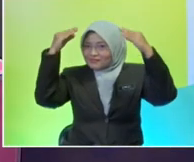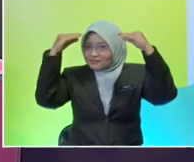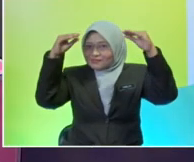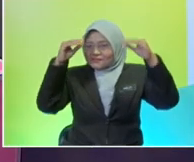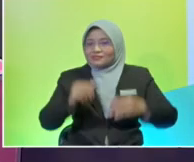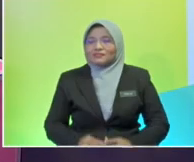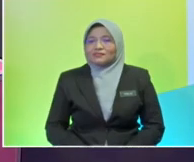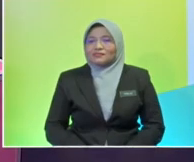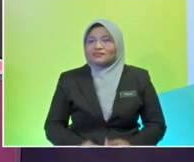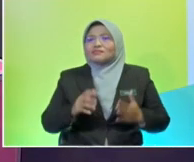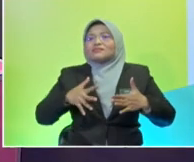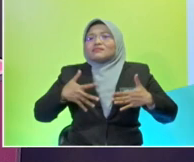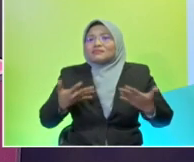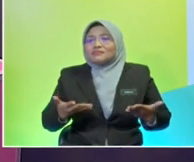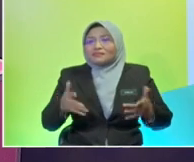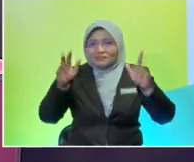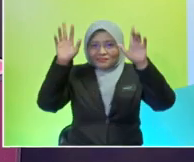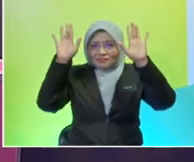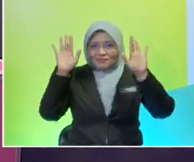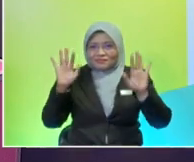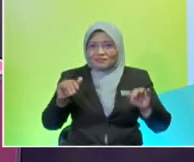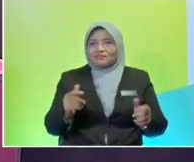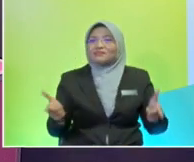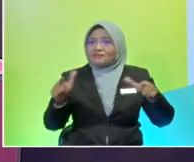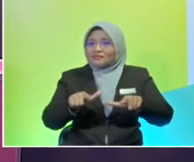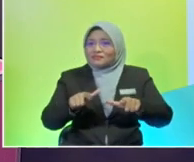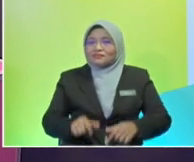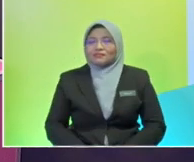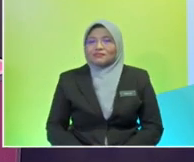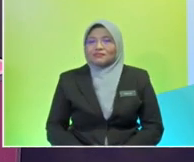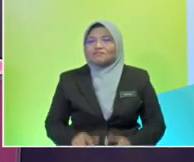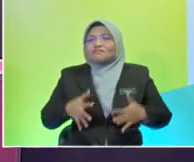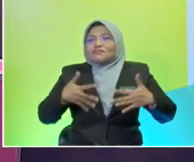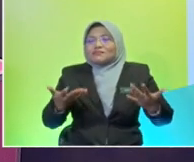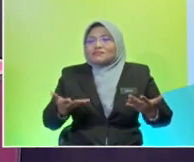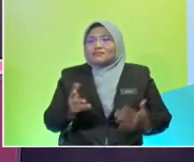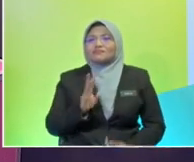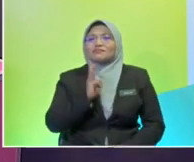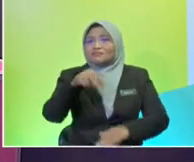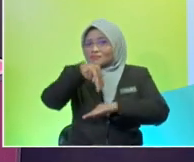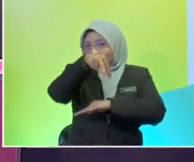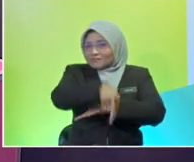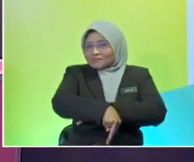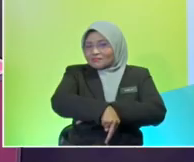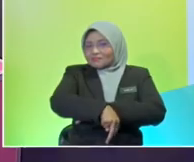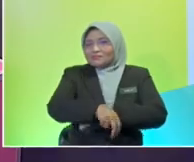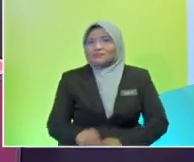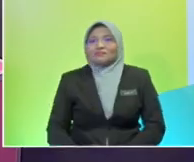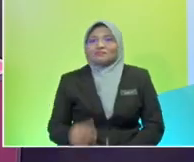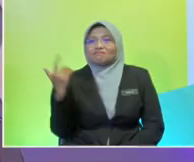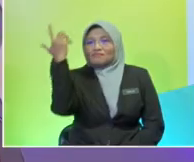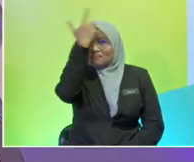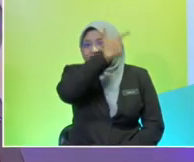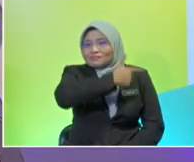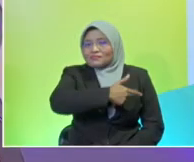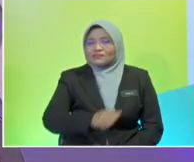sebenarnya hujan terjadi macam mana Ayo boleh turun daripada langit Cik Gung mesti Nisa ada murid-mu tidak tahu kan Bagaimana